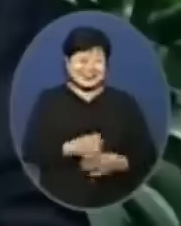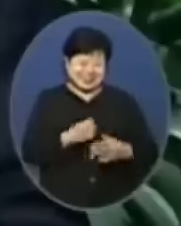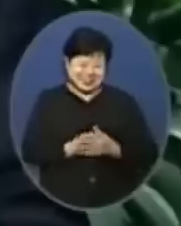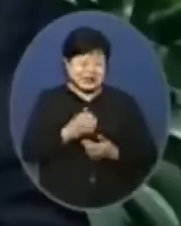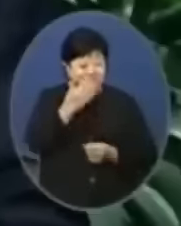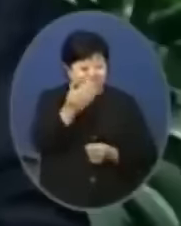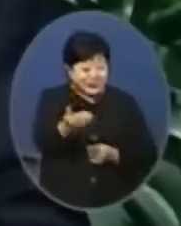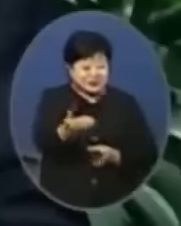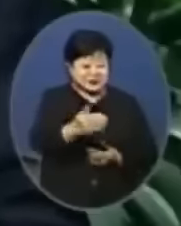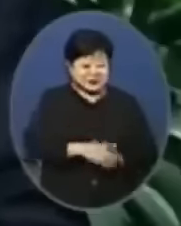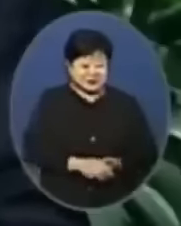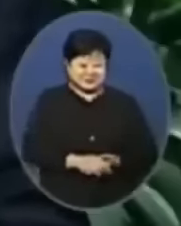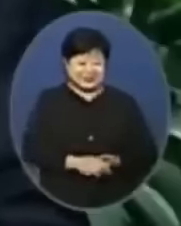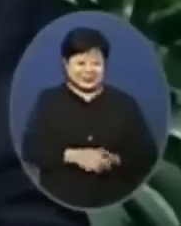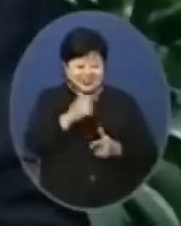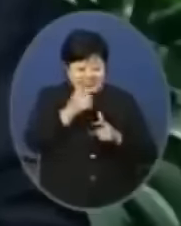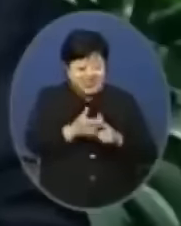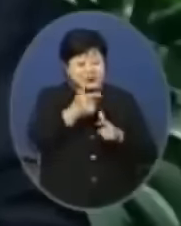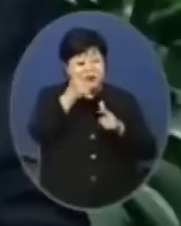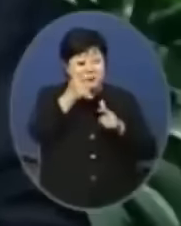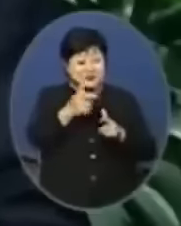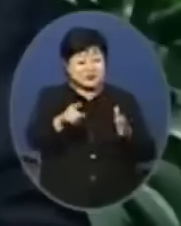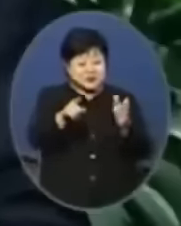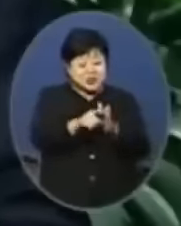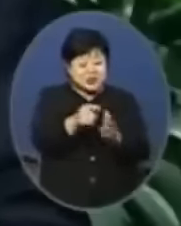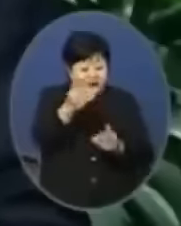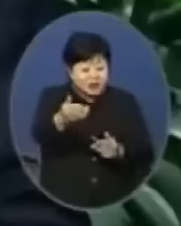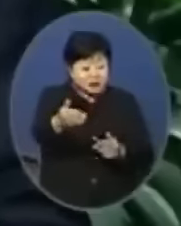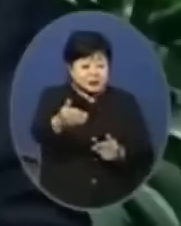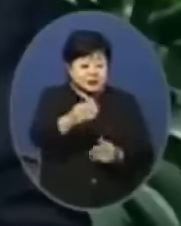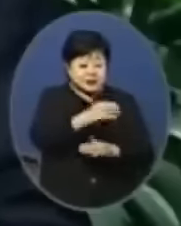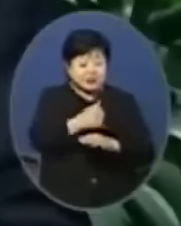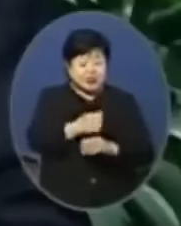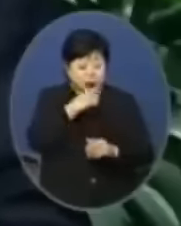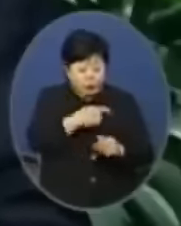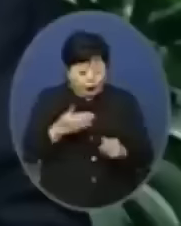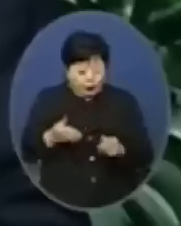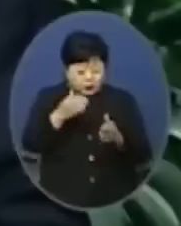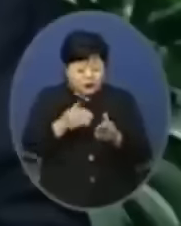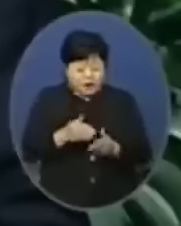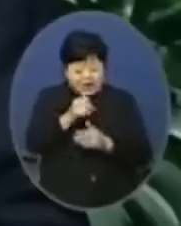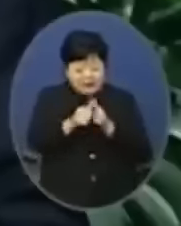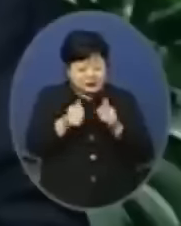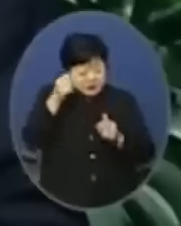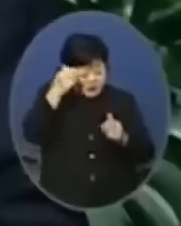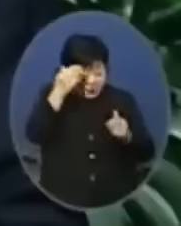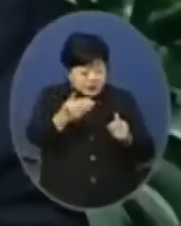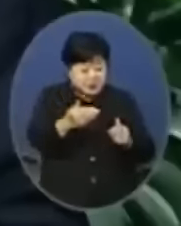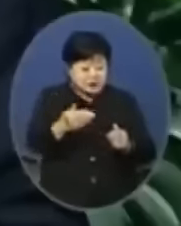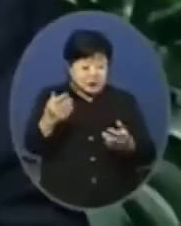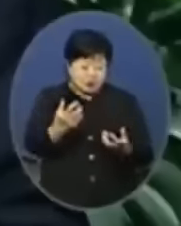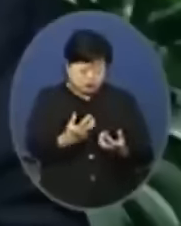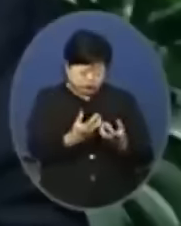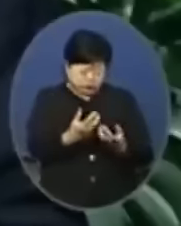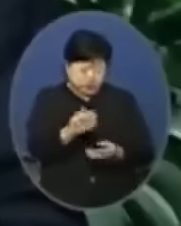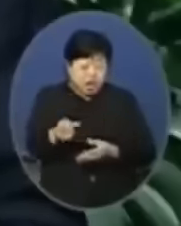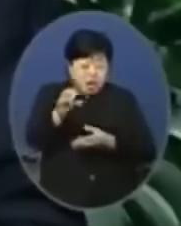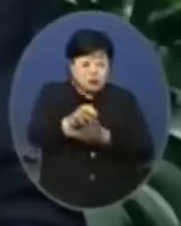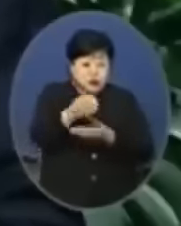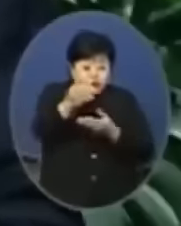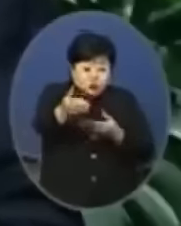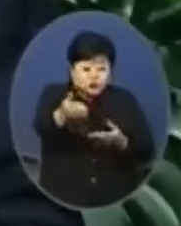그러므로 여러분 예수 믿는 여러분에게는 그리스도의 보혈로 말미암아 하나님이 성령을 가득히 부어주신